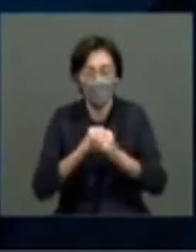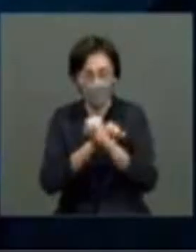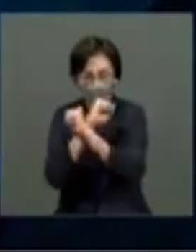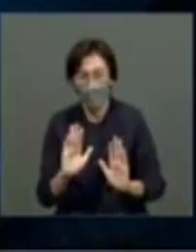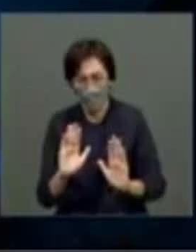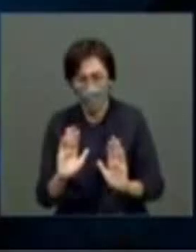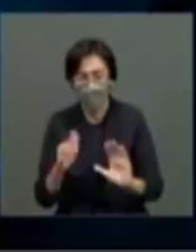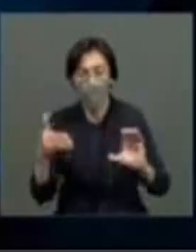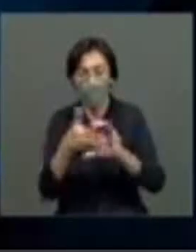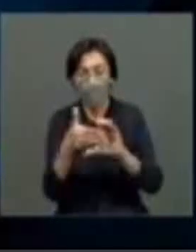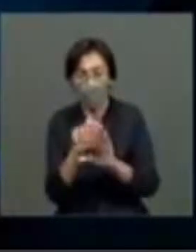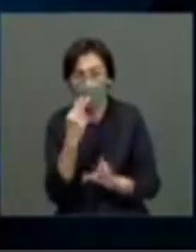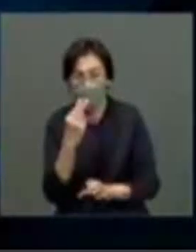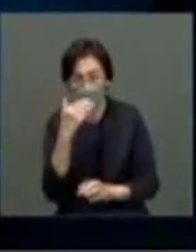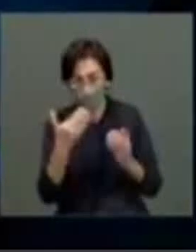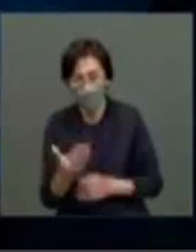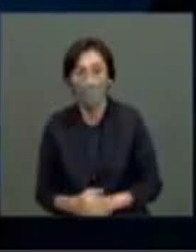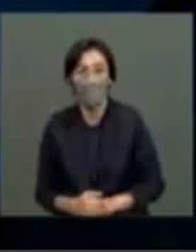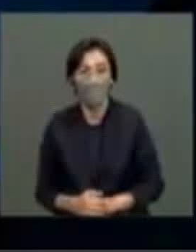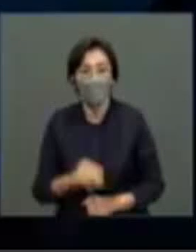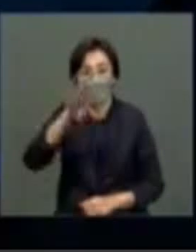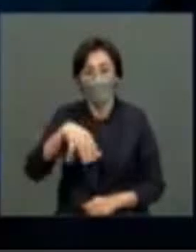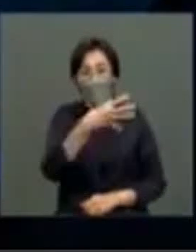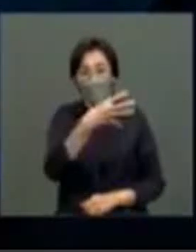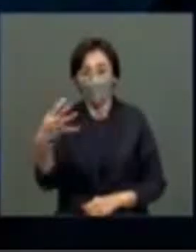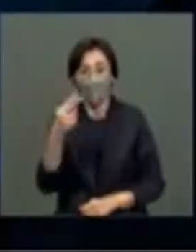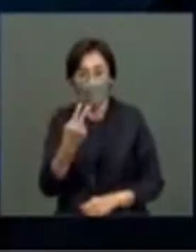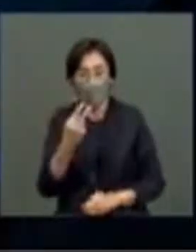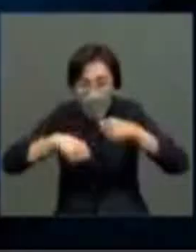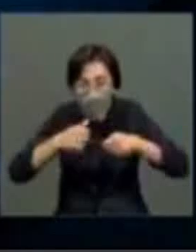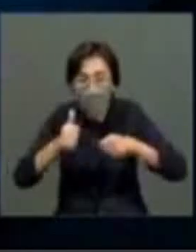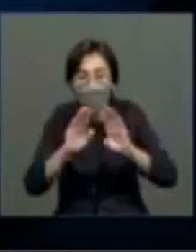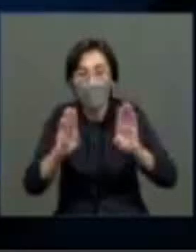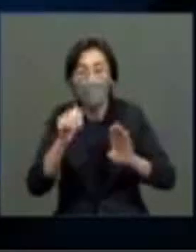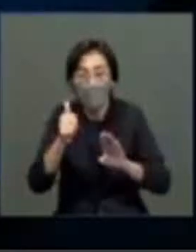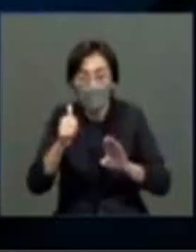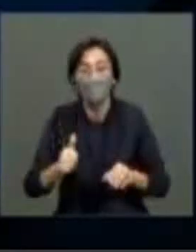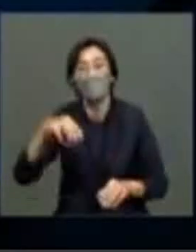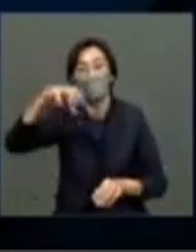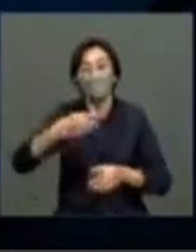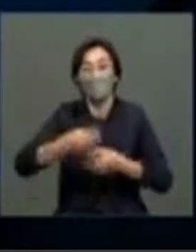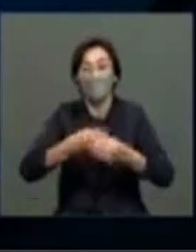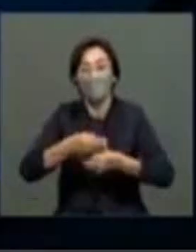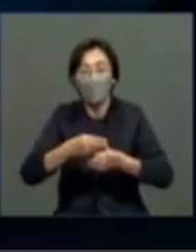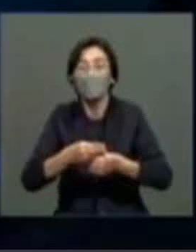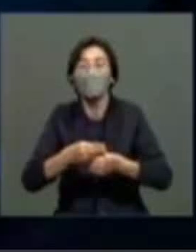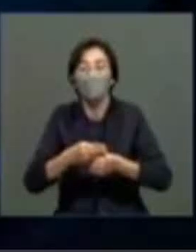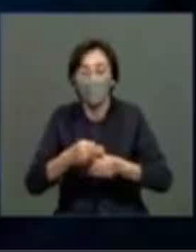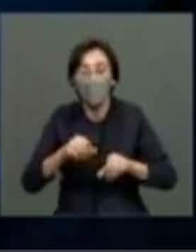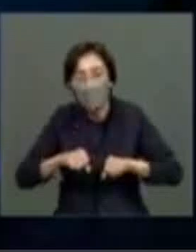นี่มีก็จะมีที่นั่งแบบมีไฟเซอร์ค่ะนะคะโจครับขอเจ้าเล่ห์เอาคือ